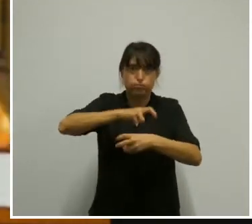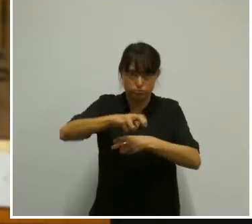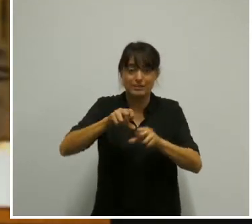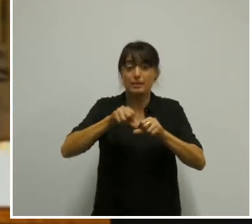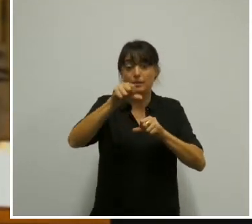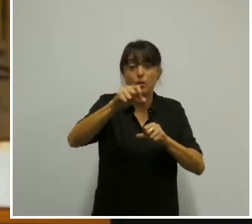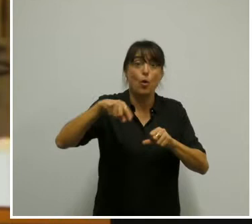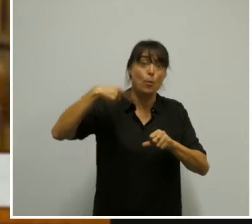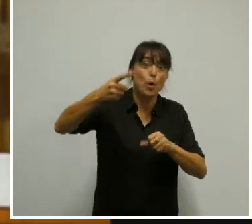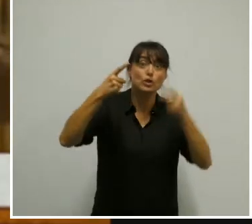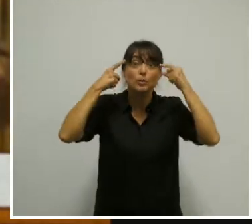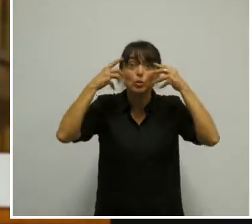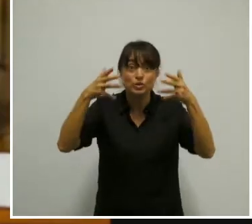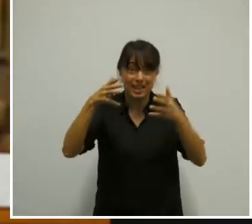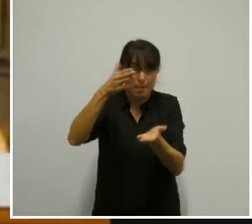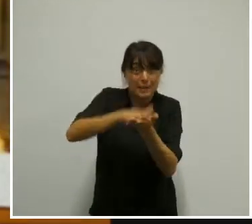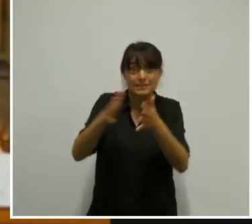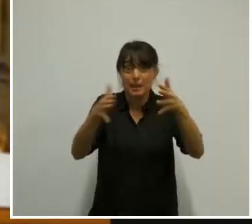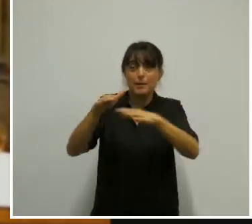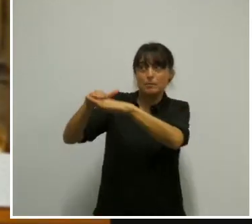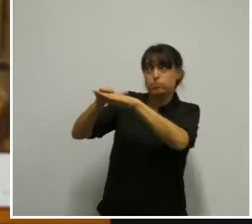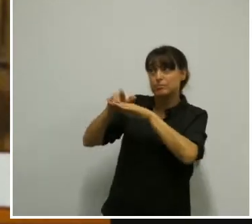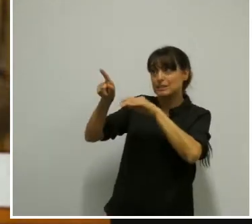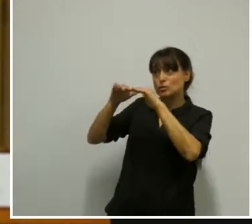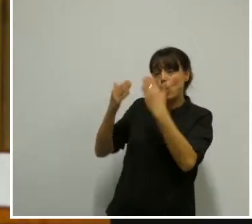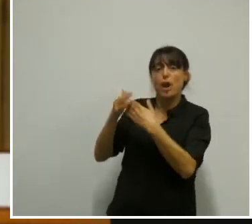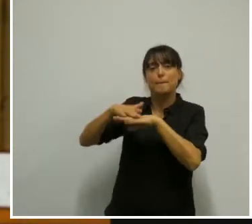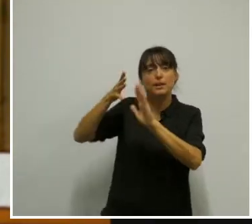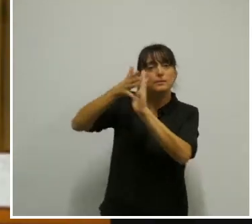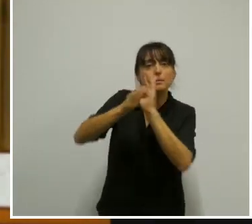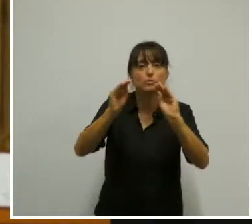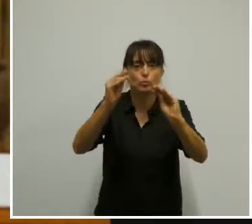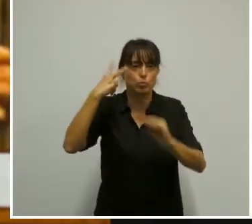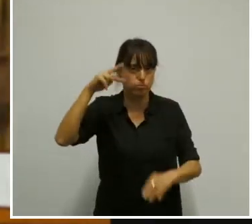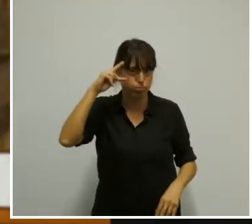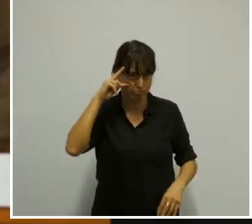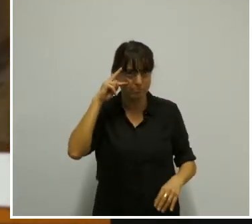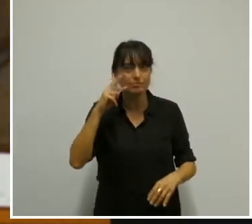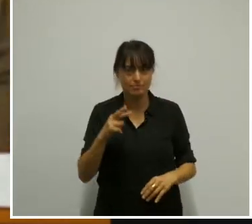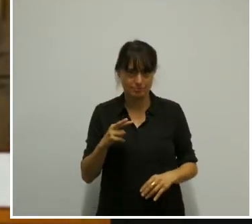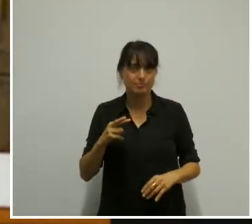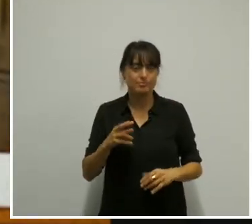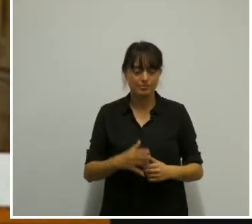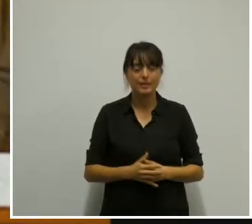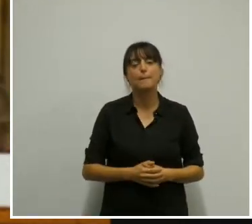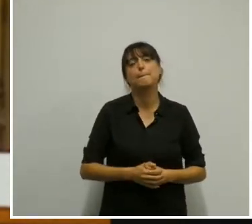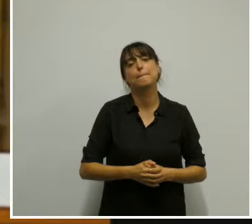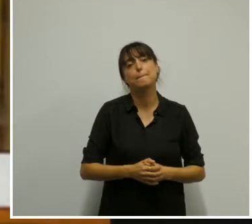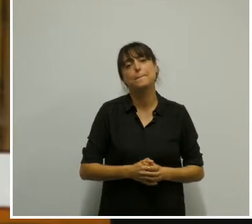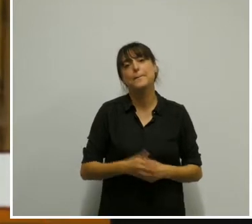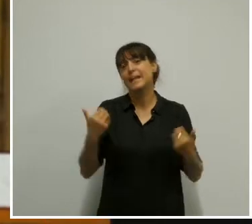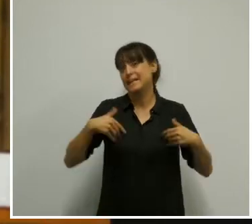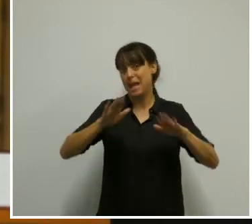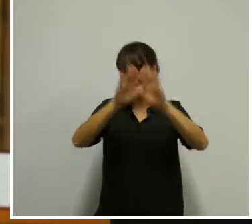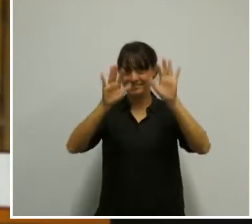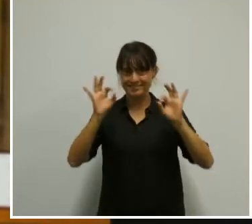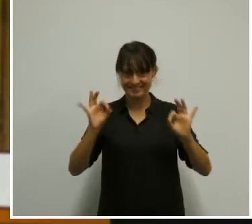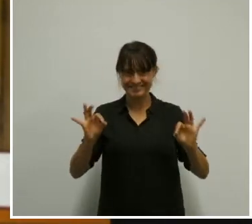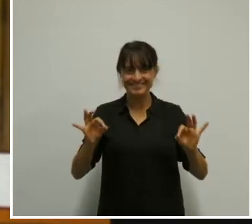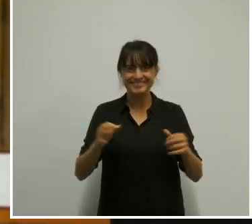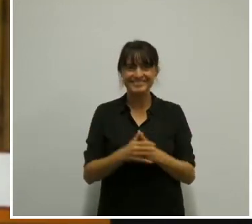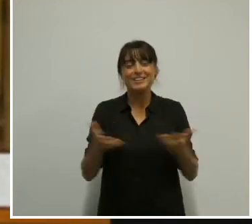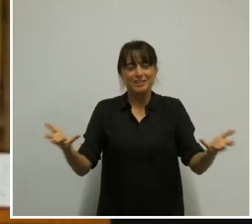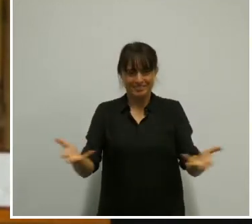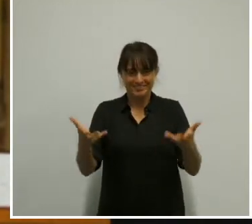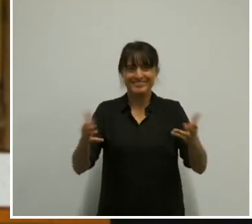tot el procés perquè altres escoles vegin l'exemple tant de resultats com hem vist ara com de procés. I això, i animem a totes les escoles